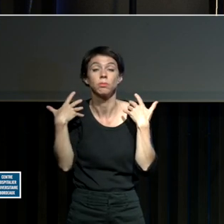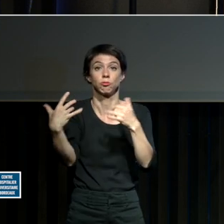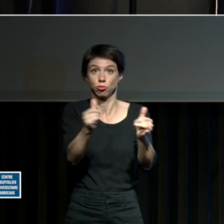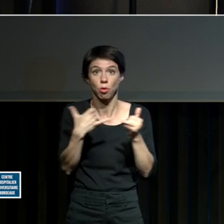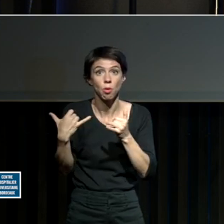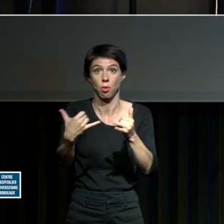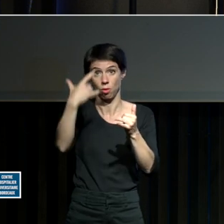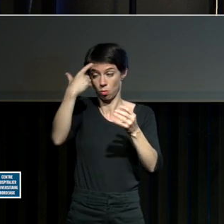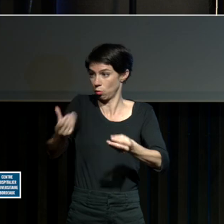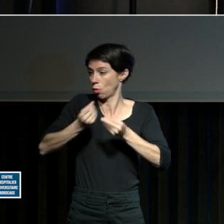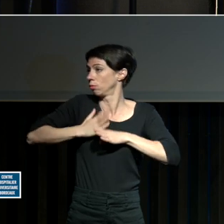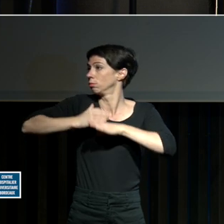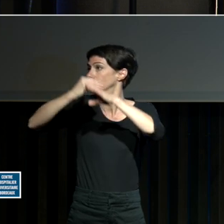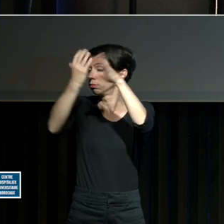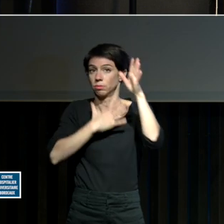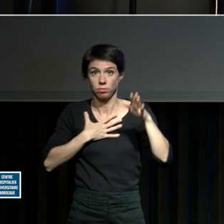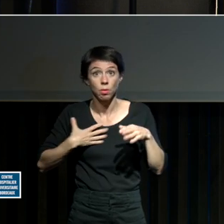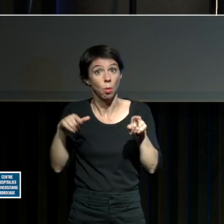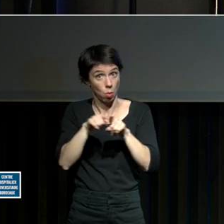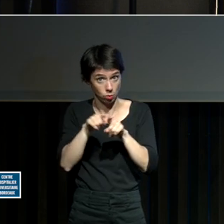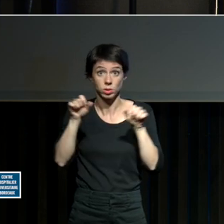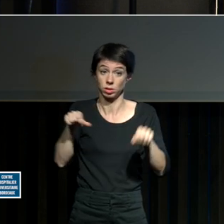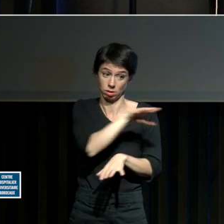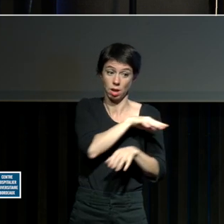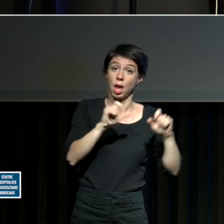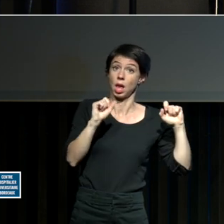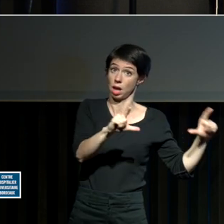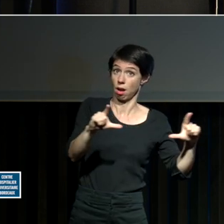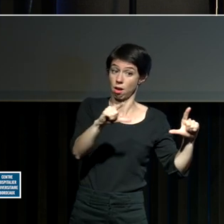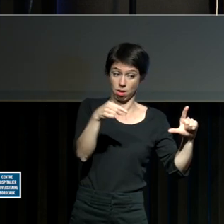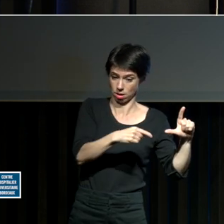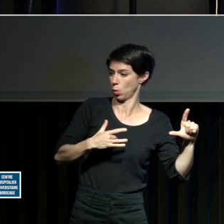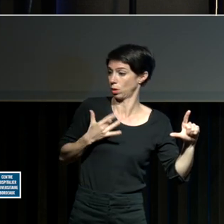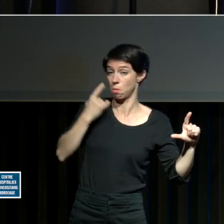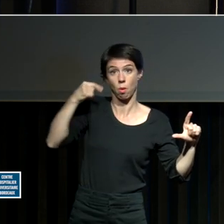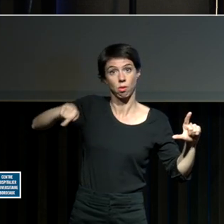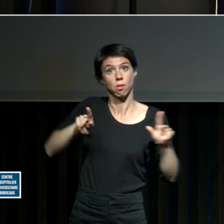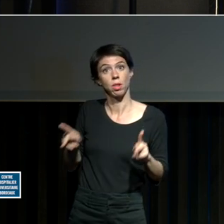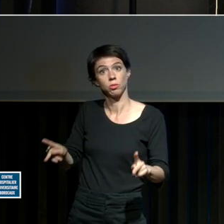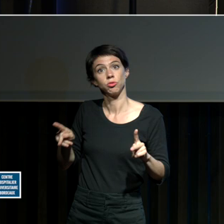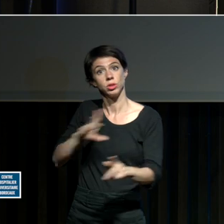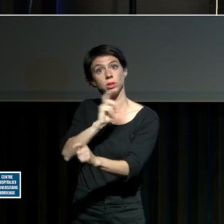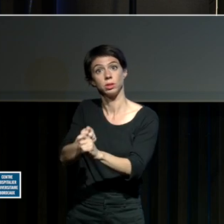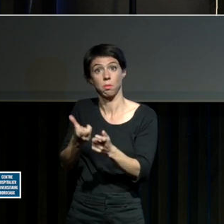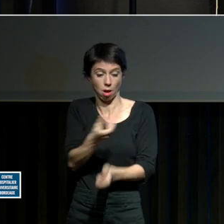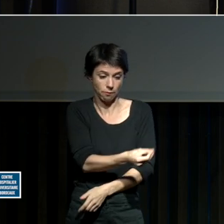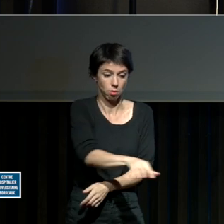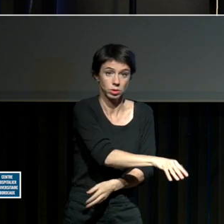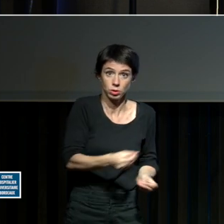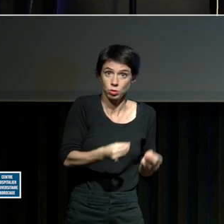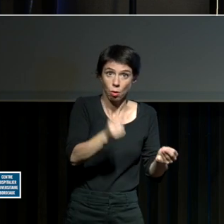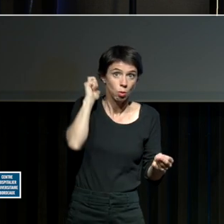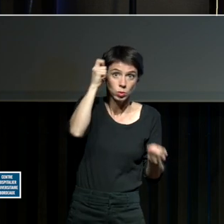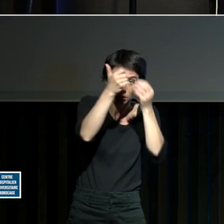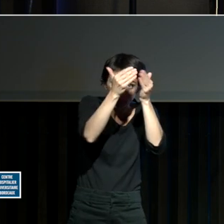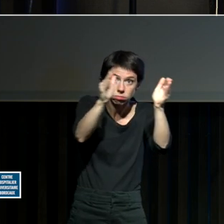Les écrans constituent également un outil pédagogique qui, chez les enfants, va également participer à l'éveil cognitif, et